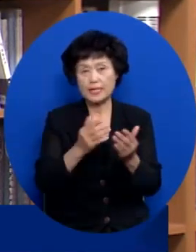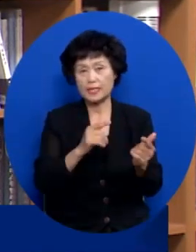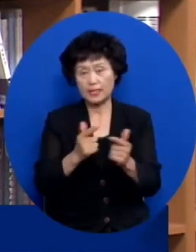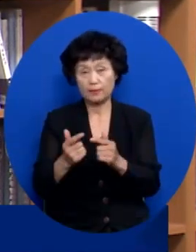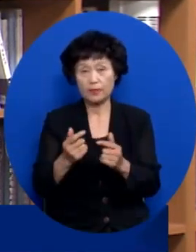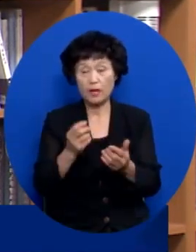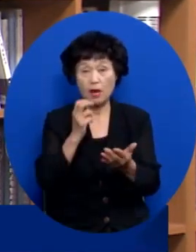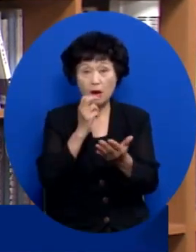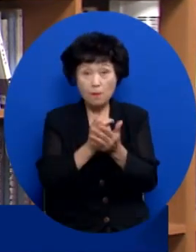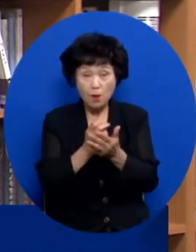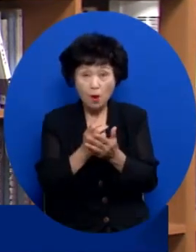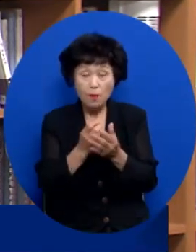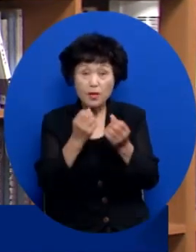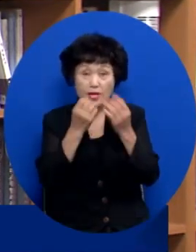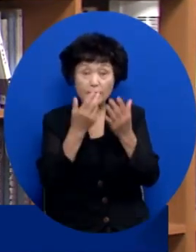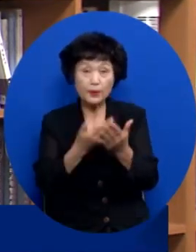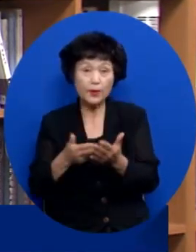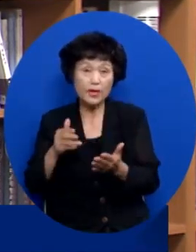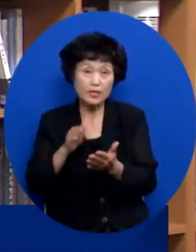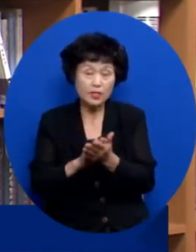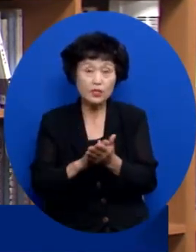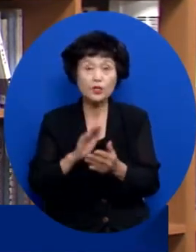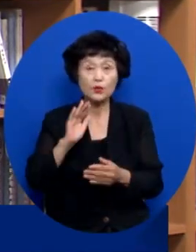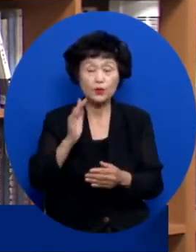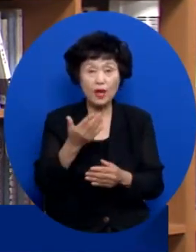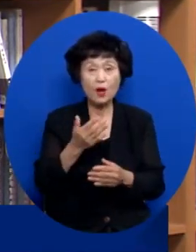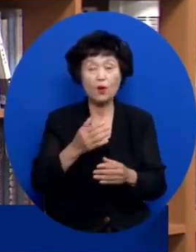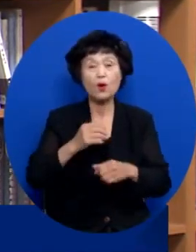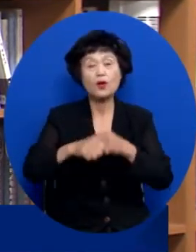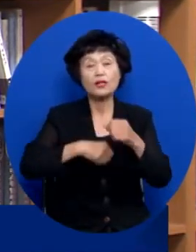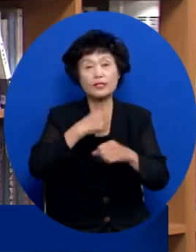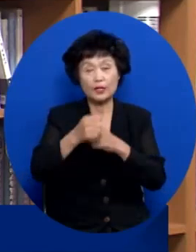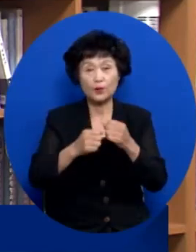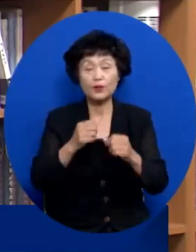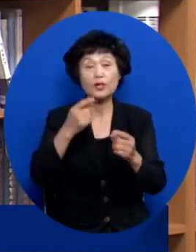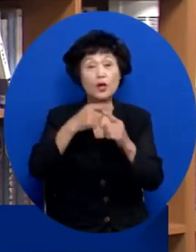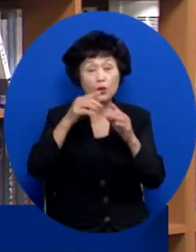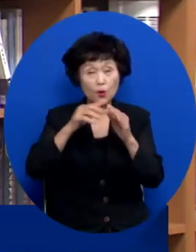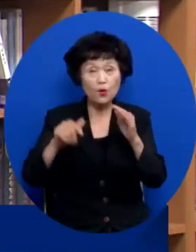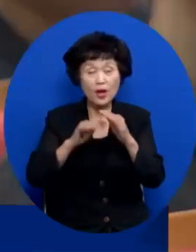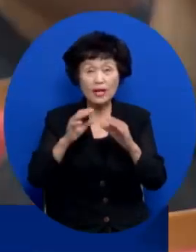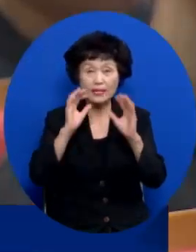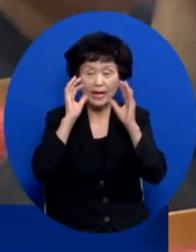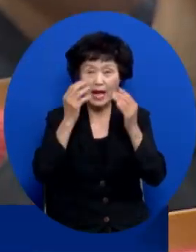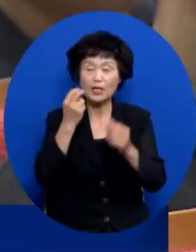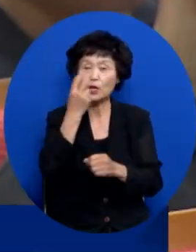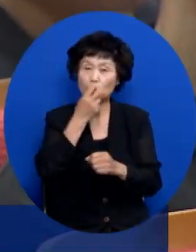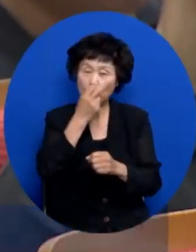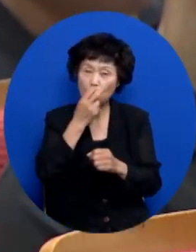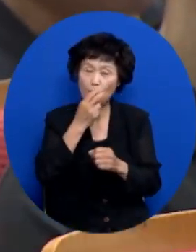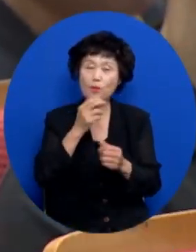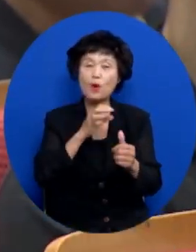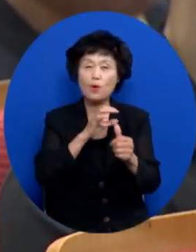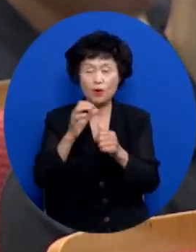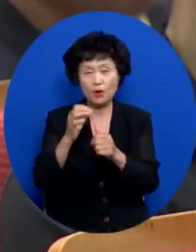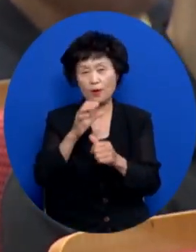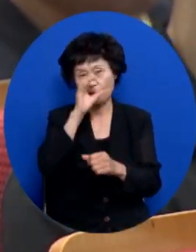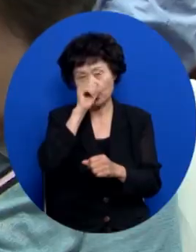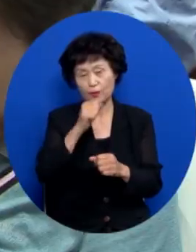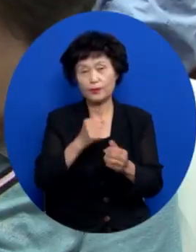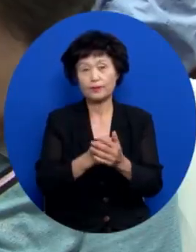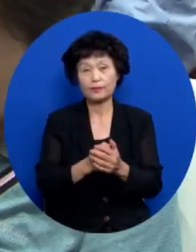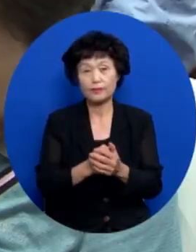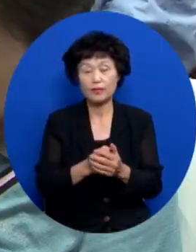돼서 한국교회가 좀 자유롭게 이런 어린이 돌봄 시설을 했으면 좋겠습니다. 입법 운동의 취지를